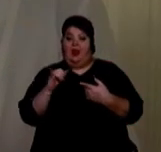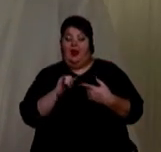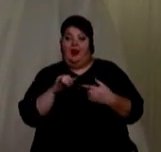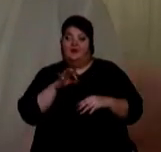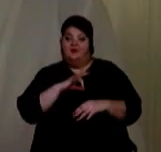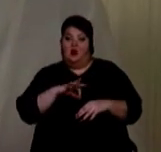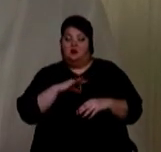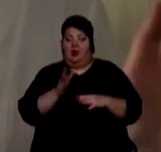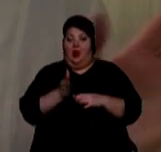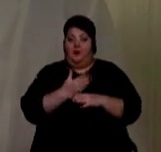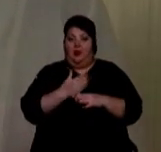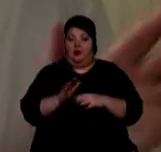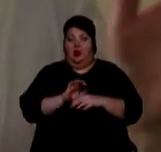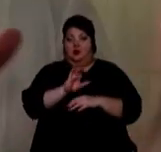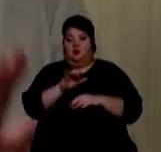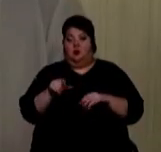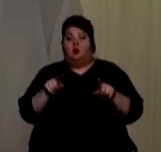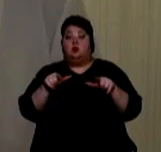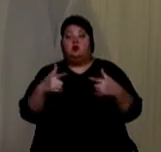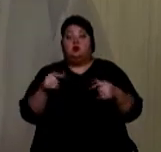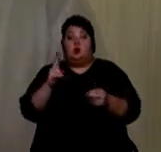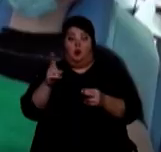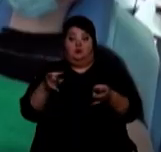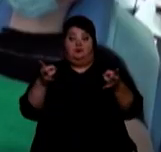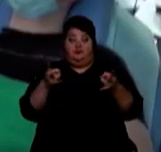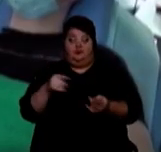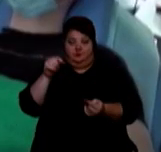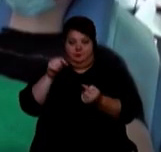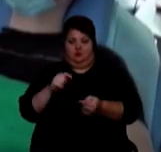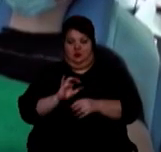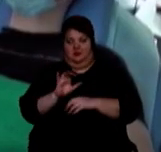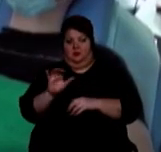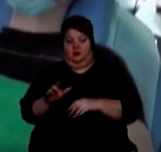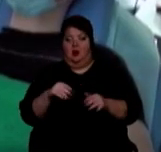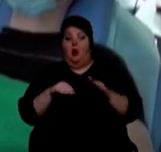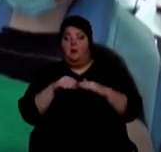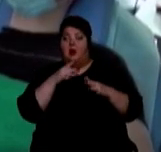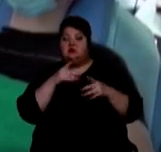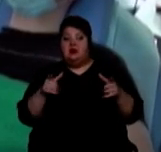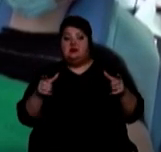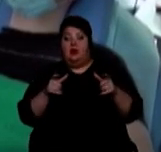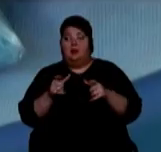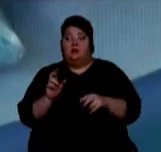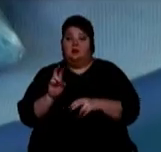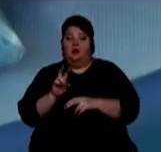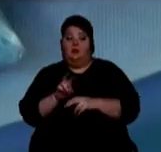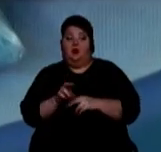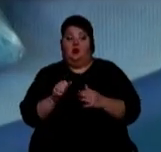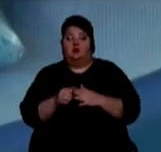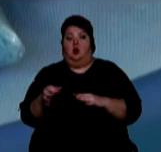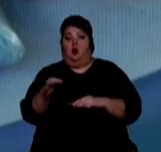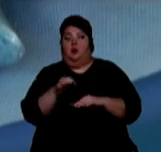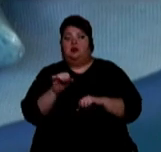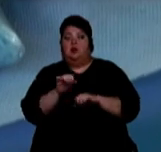використовуємо перерозподіл компонентів туди, де це вкрай необхідно. Під час карантину приходить до обласної станції переливання